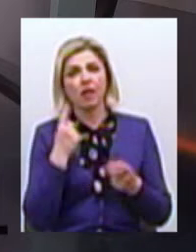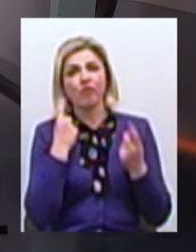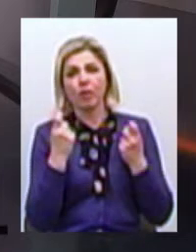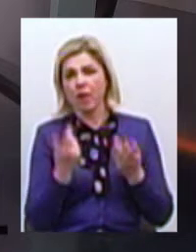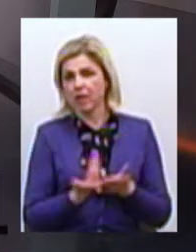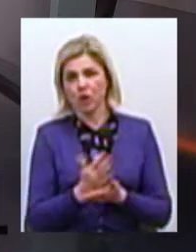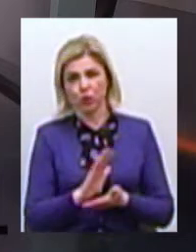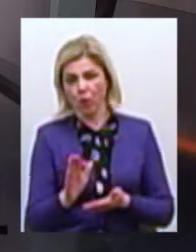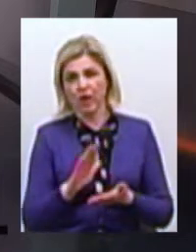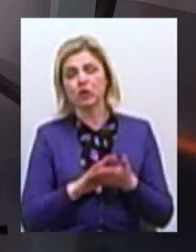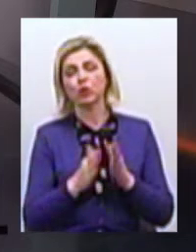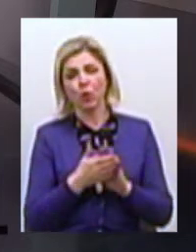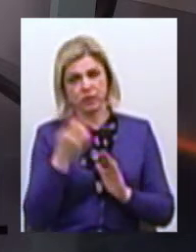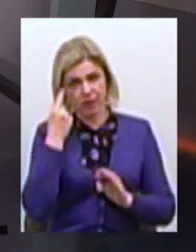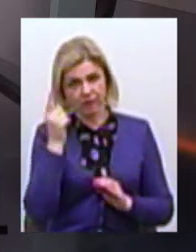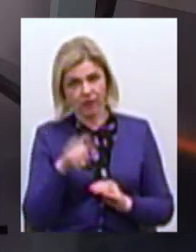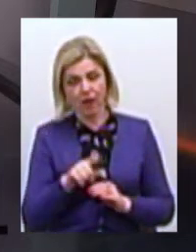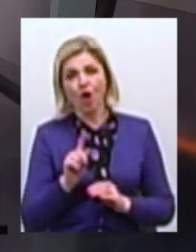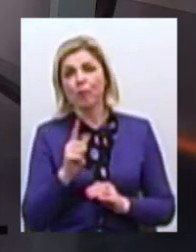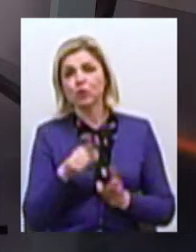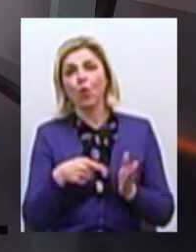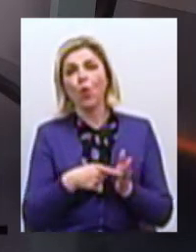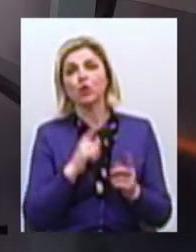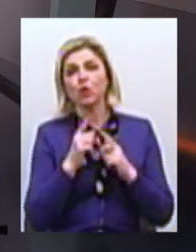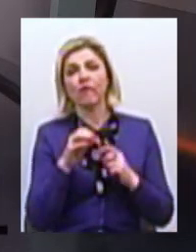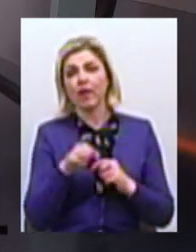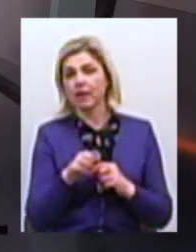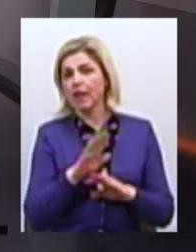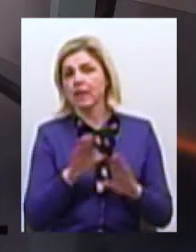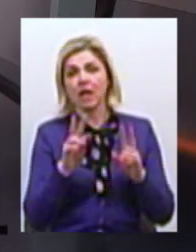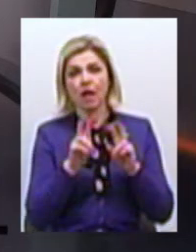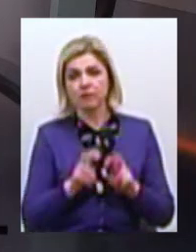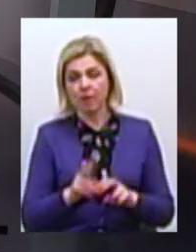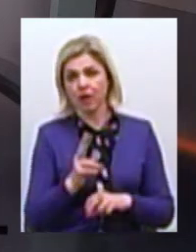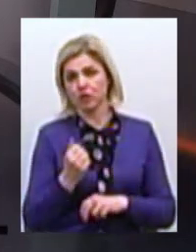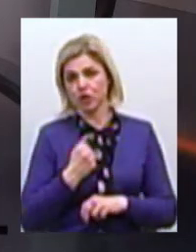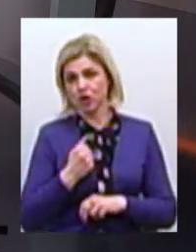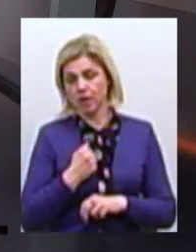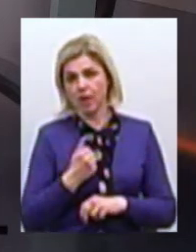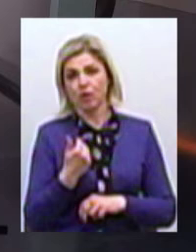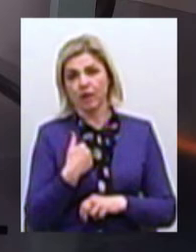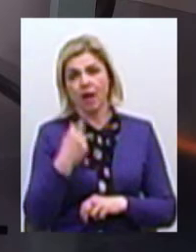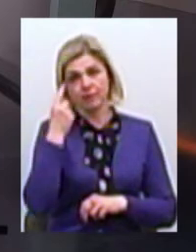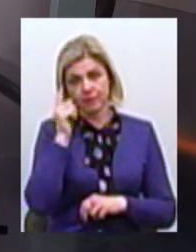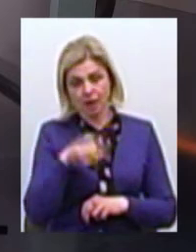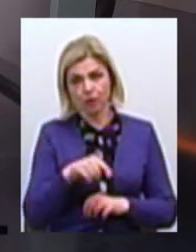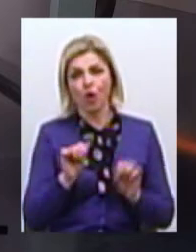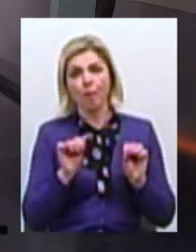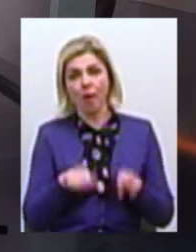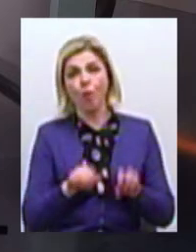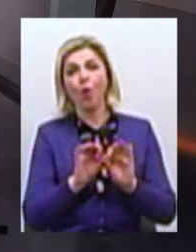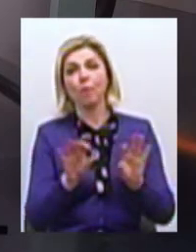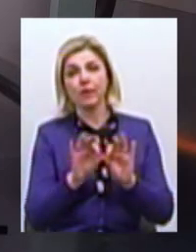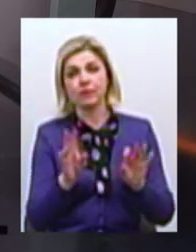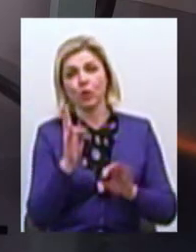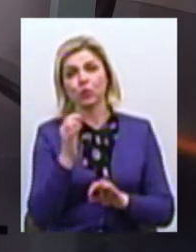Ситуация известная. Почему горсовет не рассматривает? К сожалению, я знаю, могу объяснить, но я